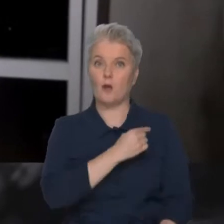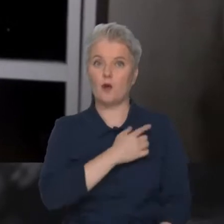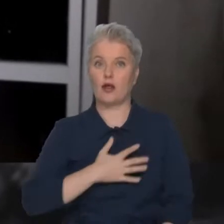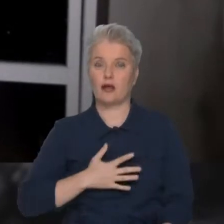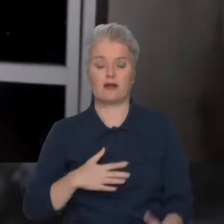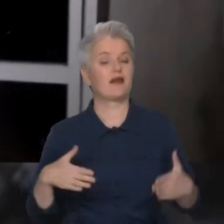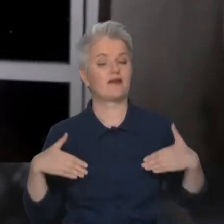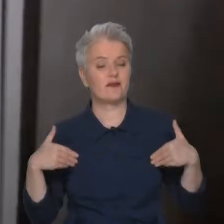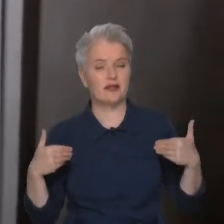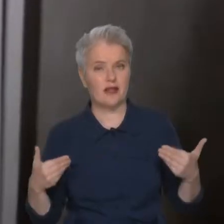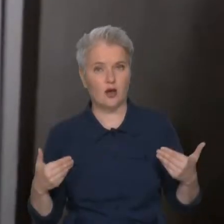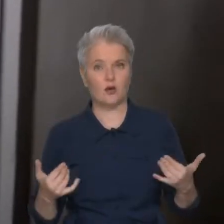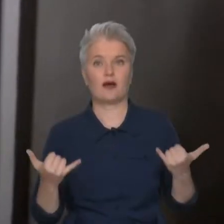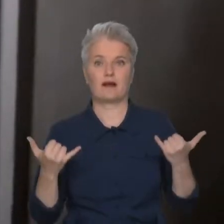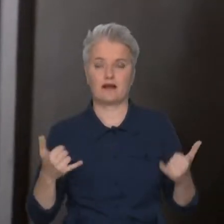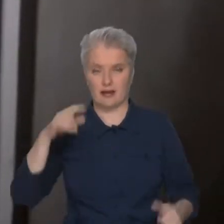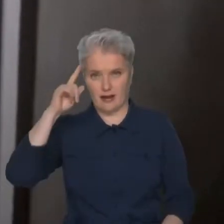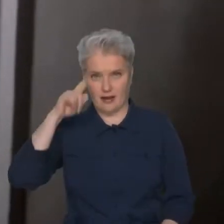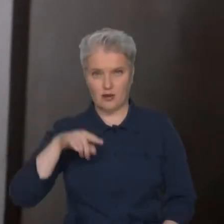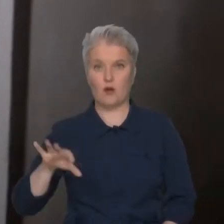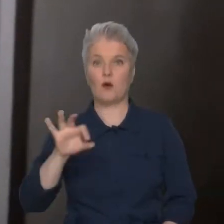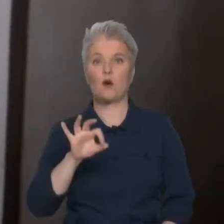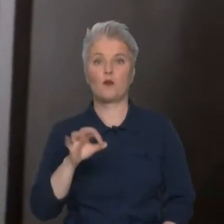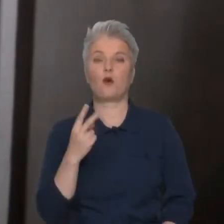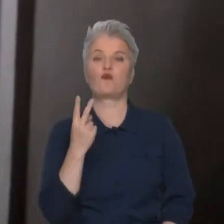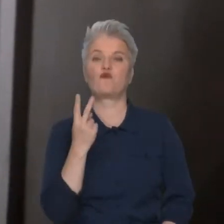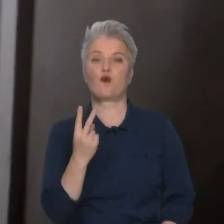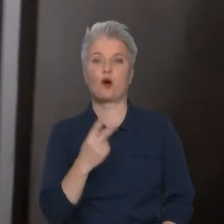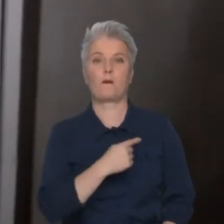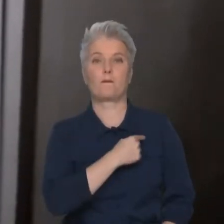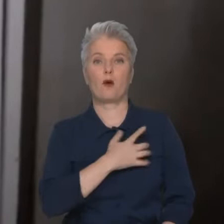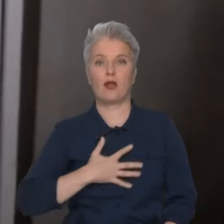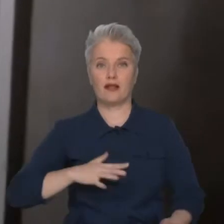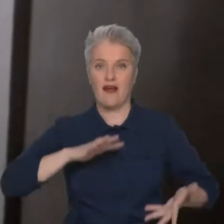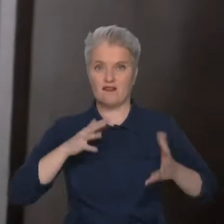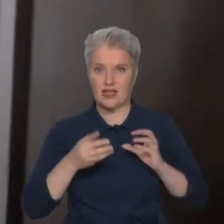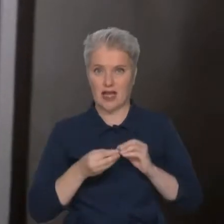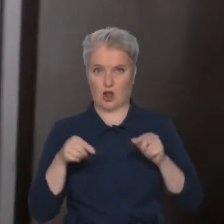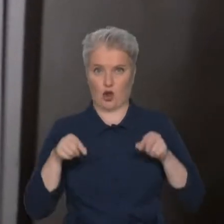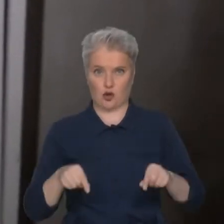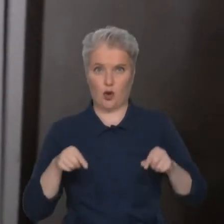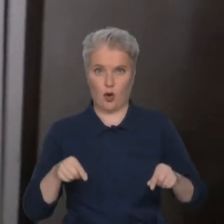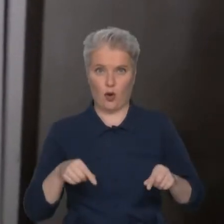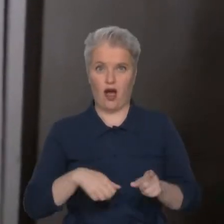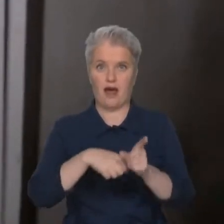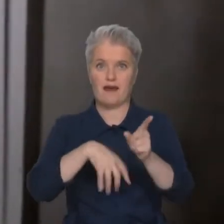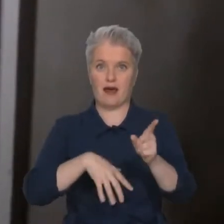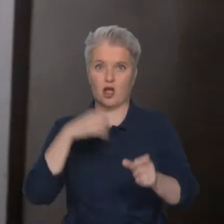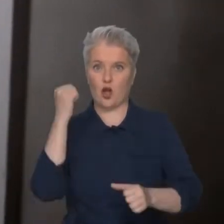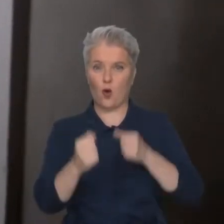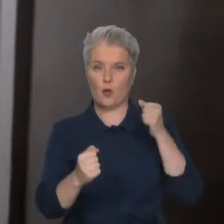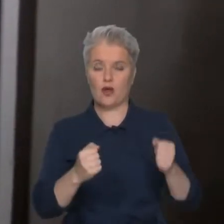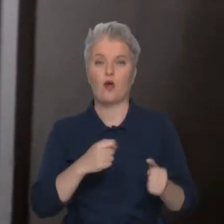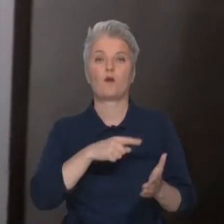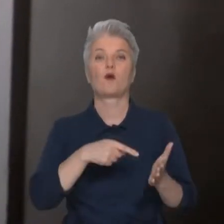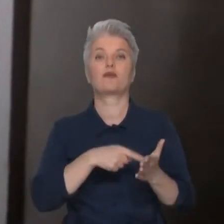Слава, вітаю. Нині відомо про двох поранених внаслідок цього ракетного удару по місту Харкову. Стався він